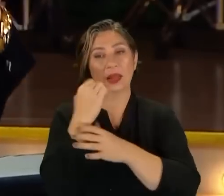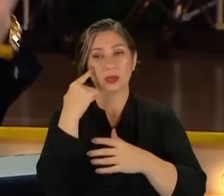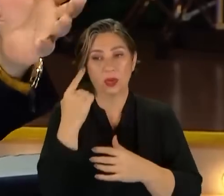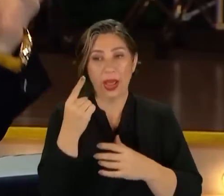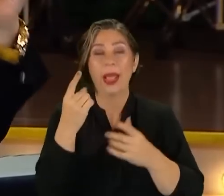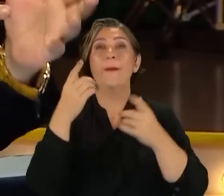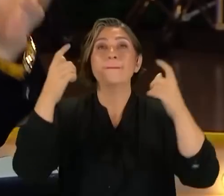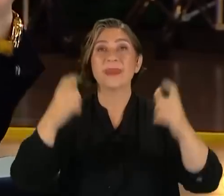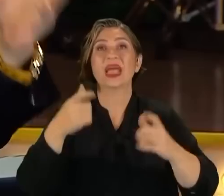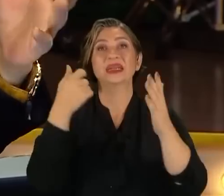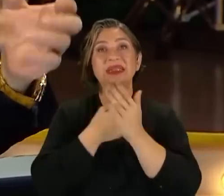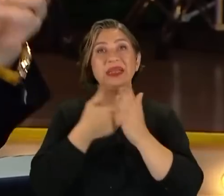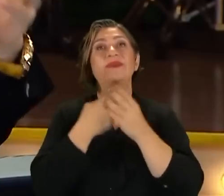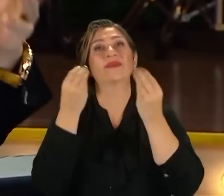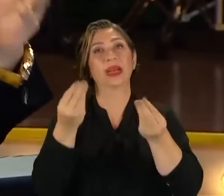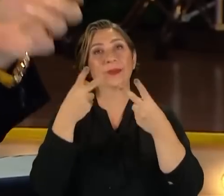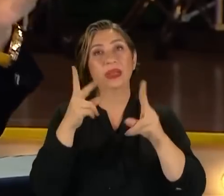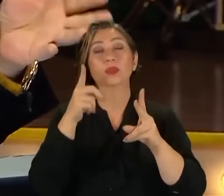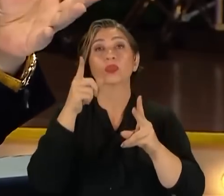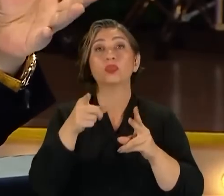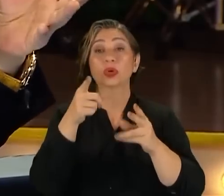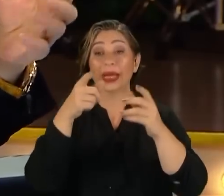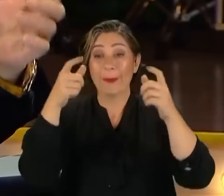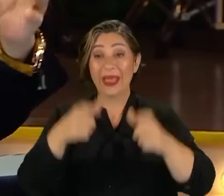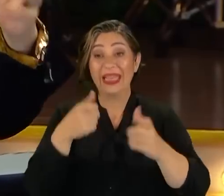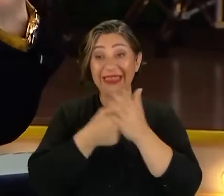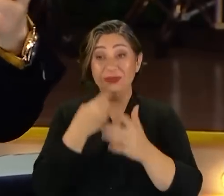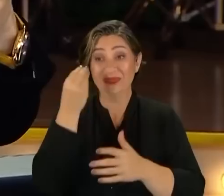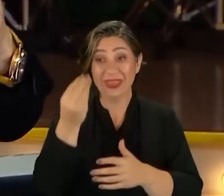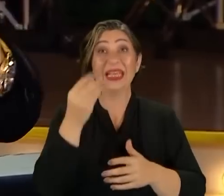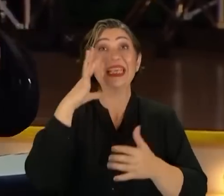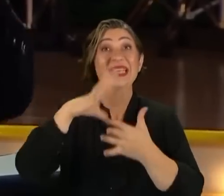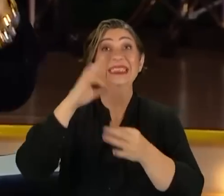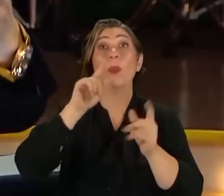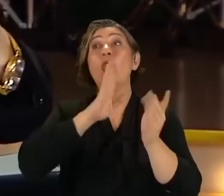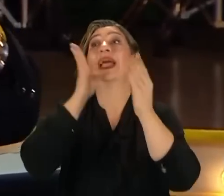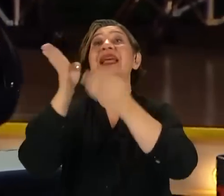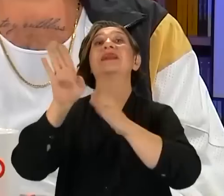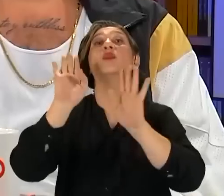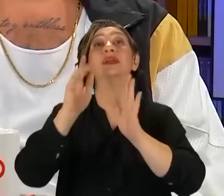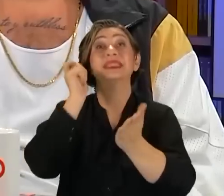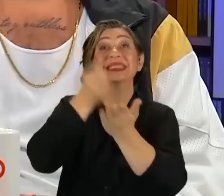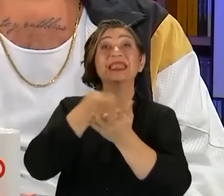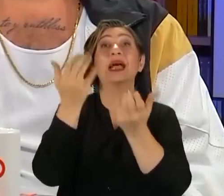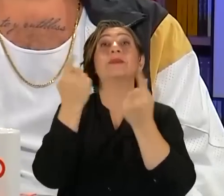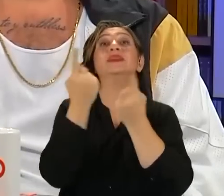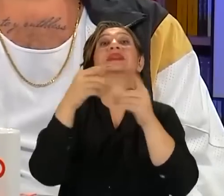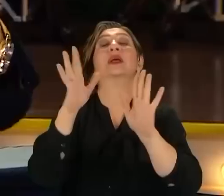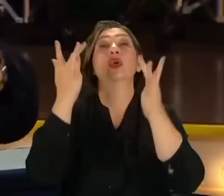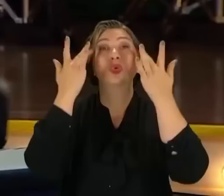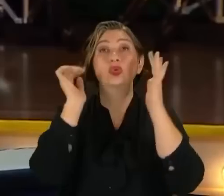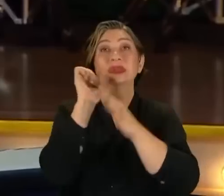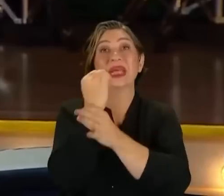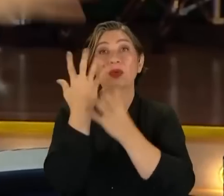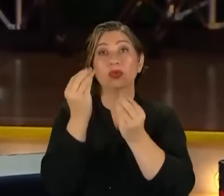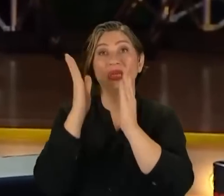olaylarında mekan isimleri veriliyor. Bu mekan isimlerini söylediğimiz zamanlar insanlar oraya gitmiyor. Çünkü satın alınan bir şey değil. Ancak kültür sanat